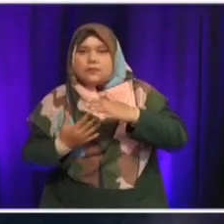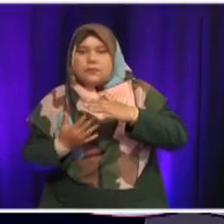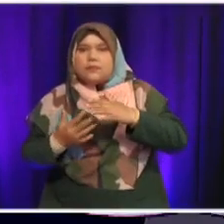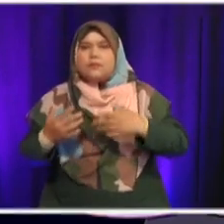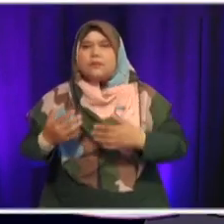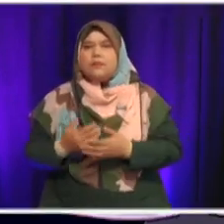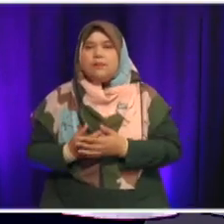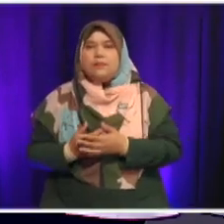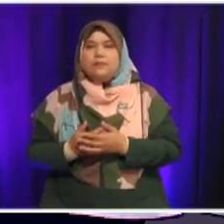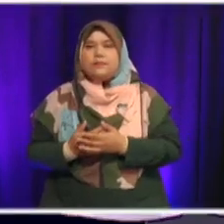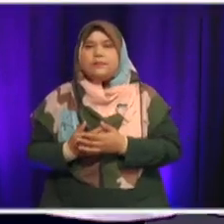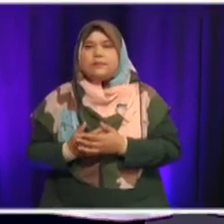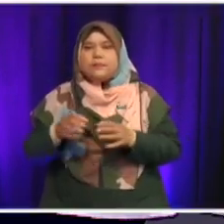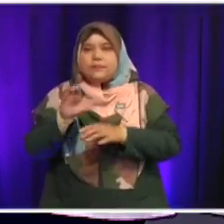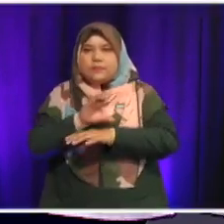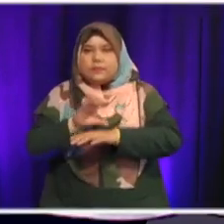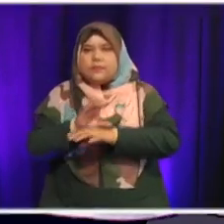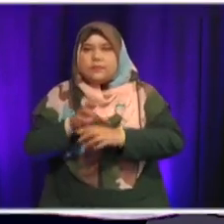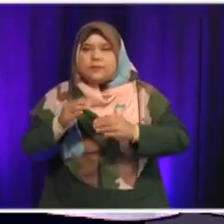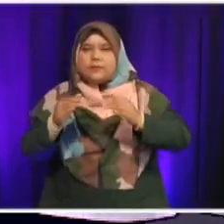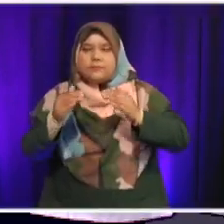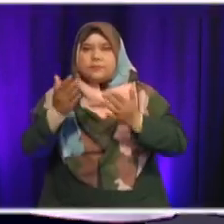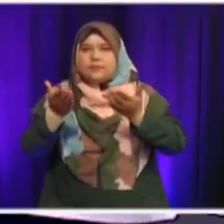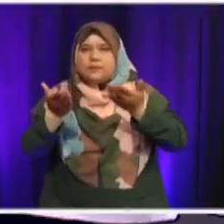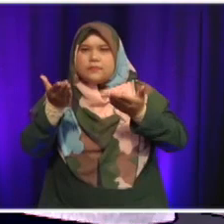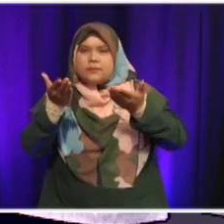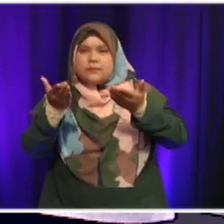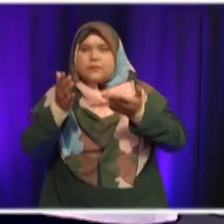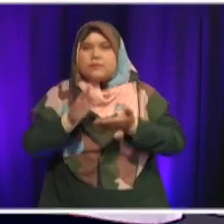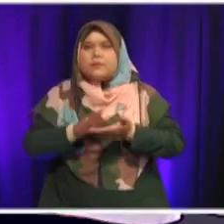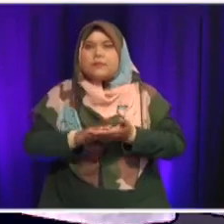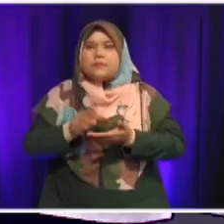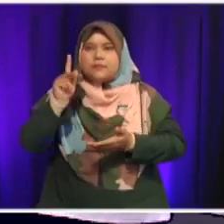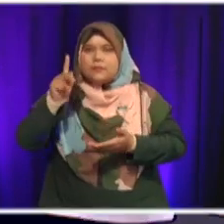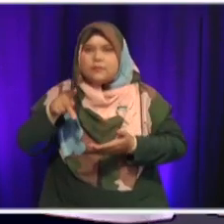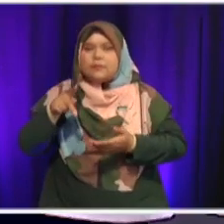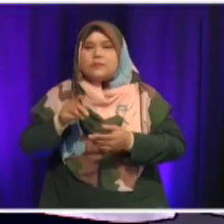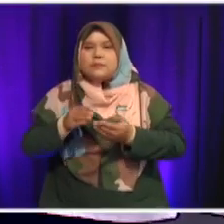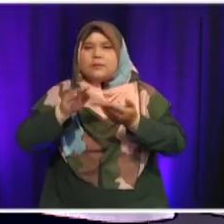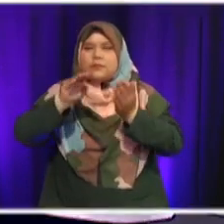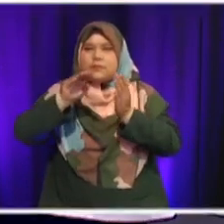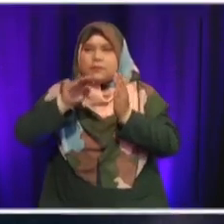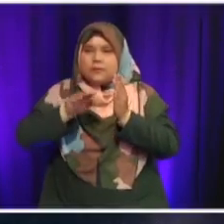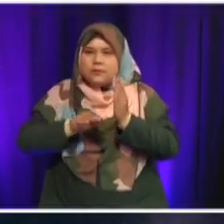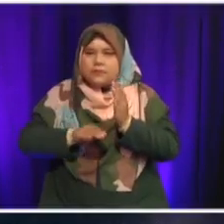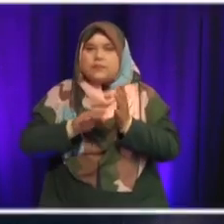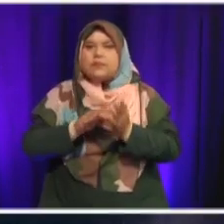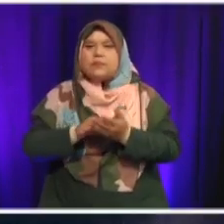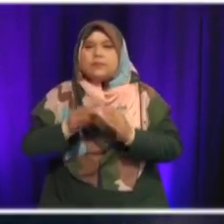kita dalam keadaan stabil cukup perlu diturunkan suhu di kita